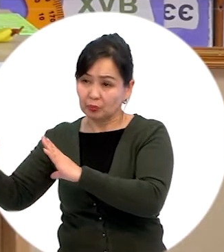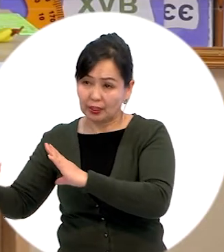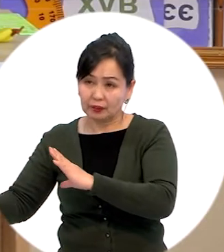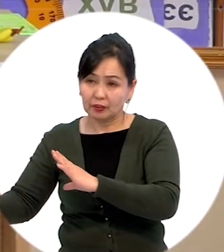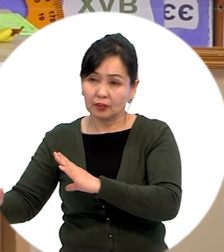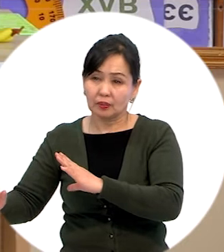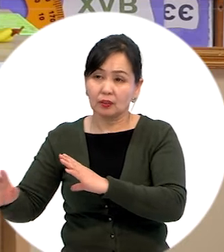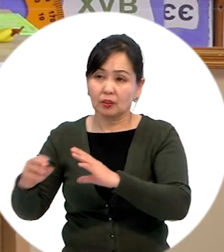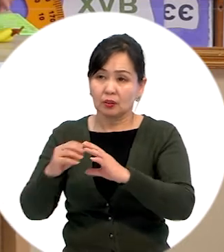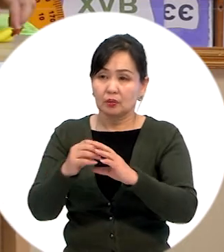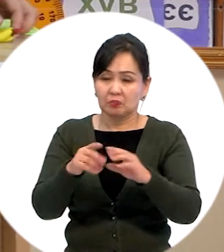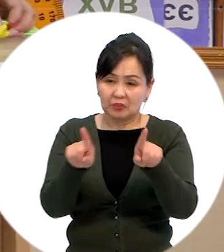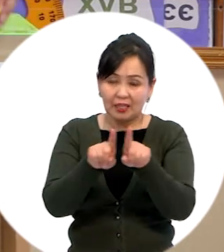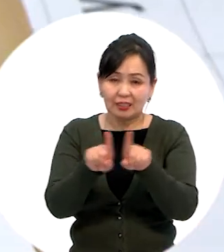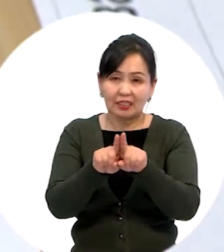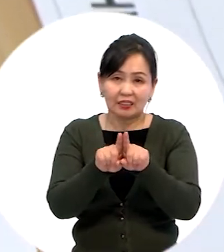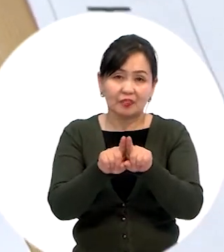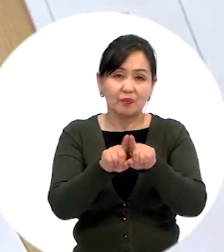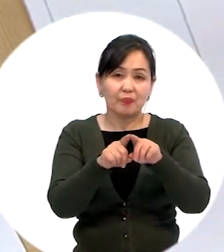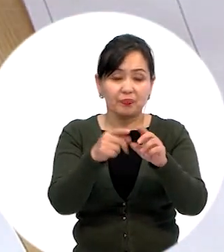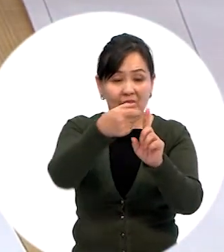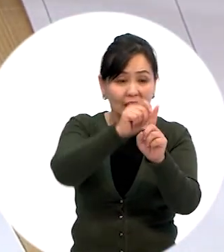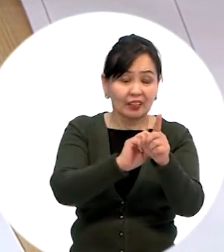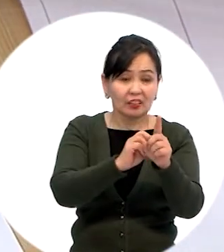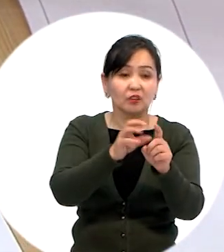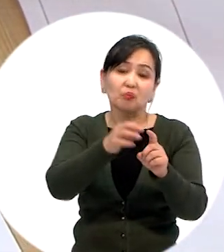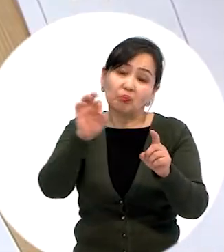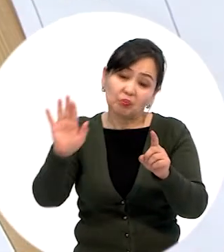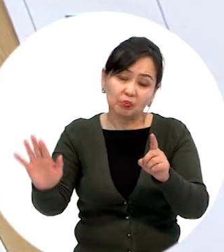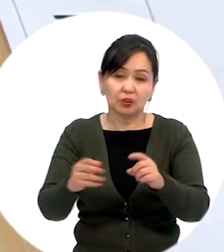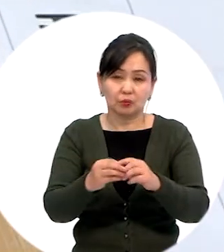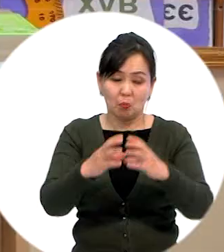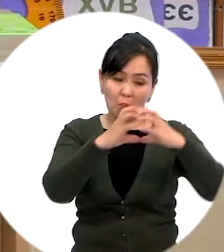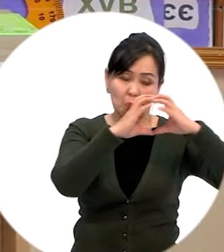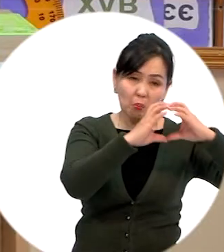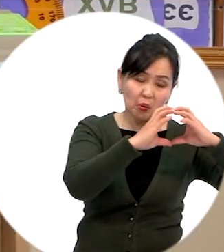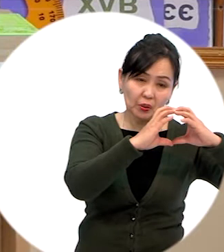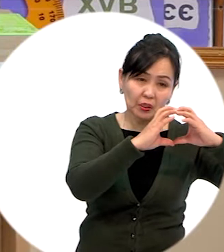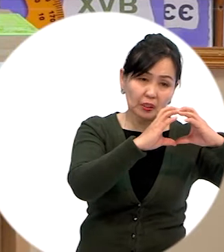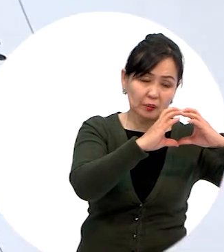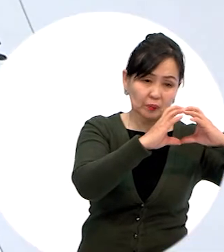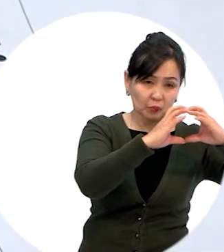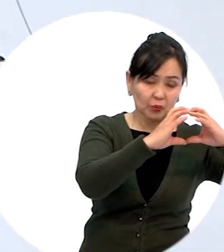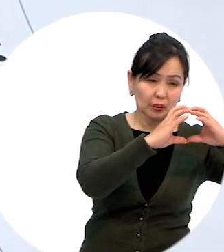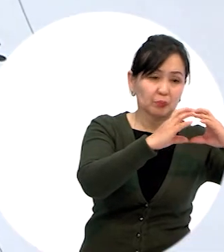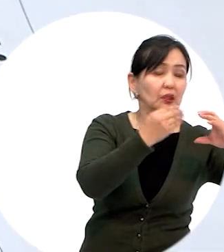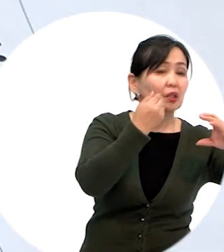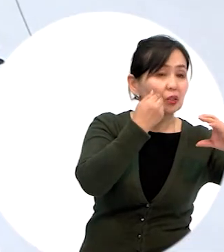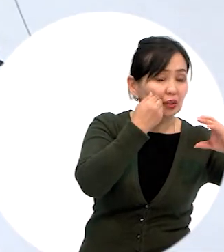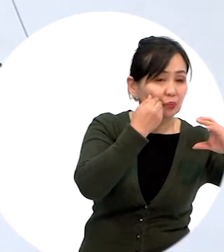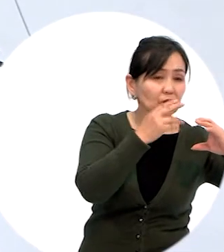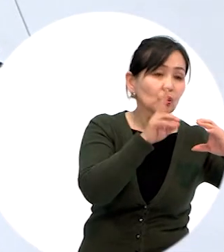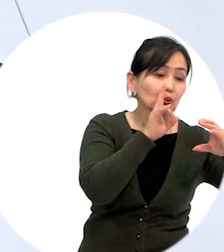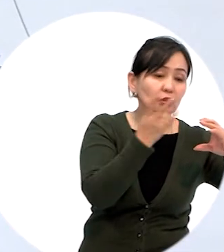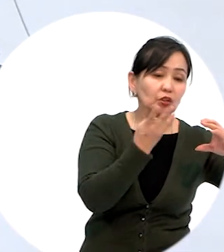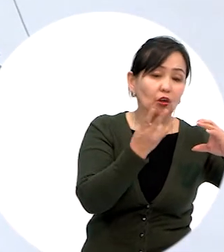байна. Бас гадил орох юм байна. За одоо бөөрөнхий хэлбэрт хүнсний ногоо болон